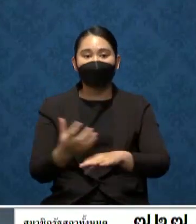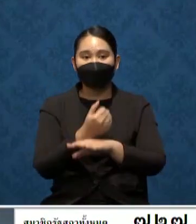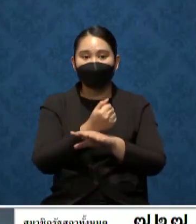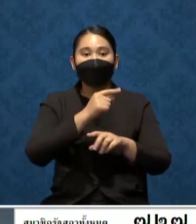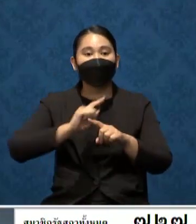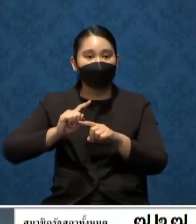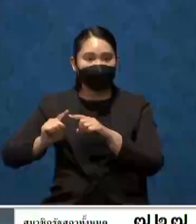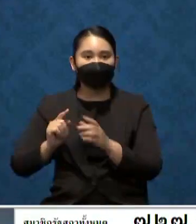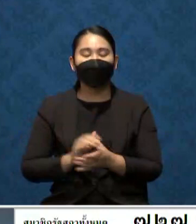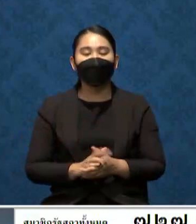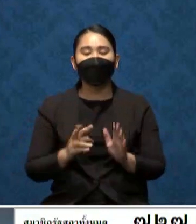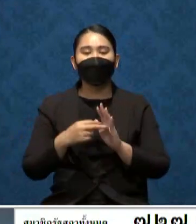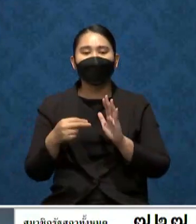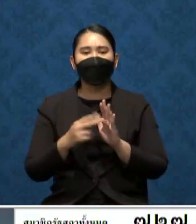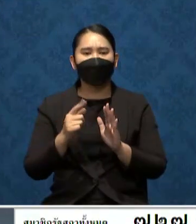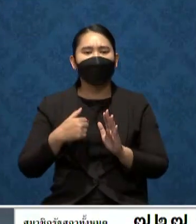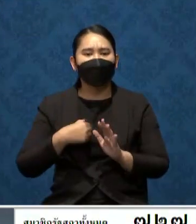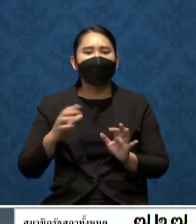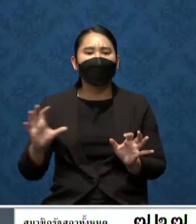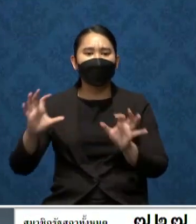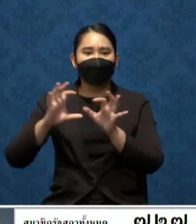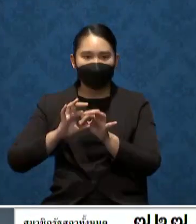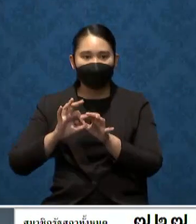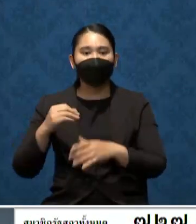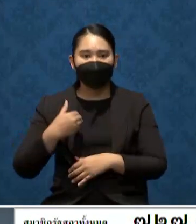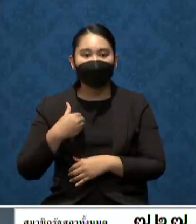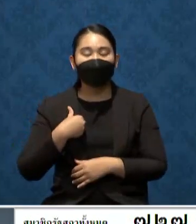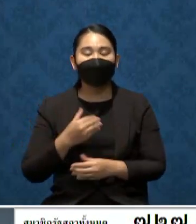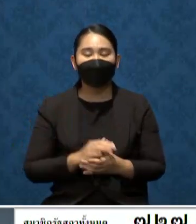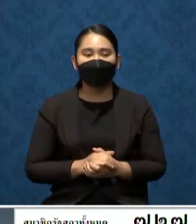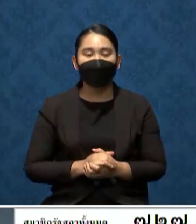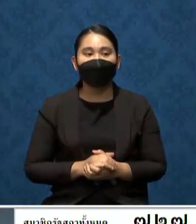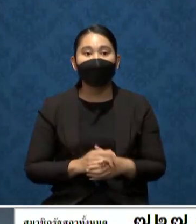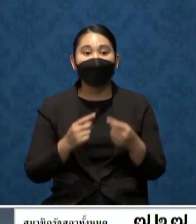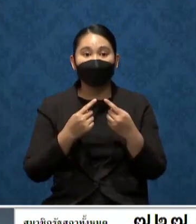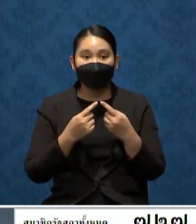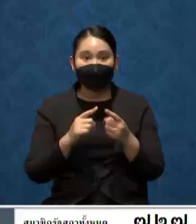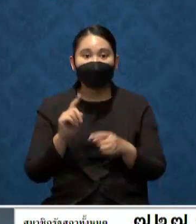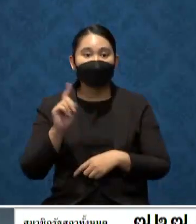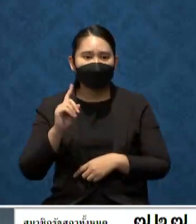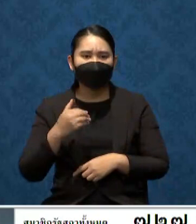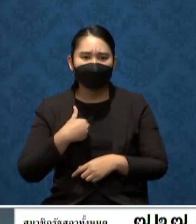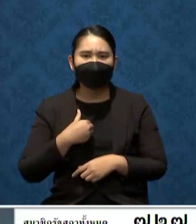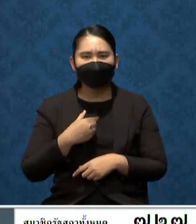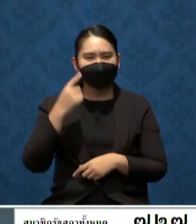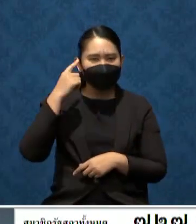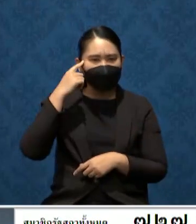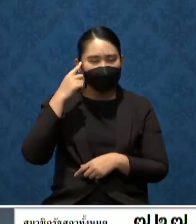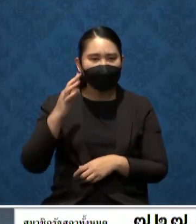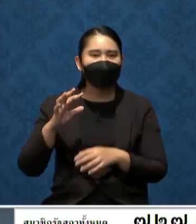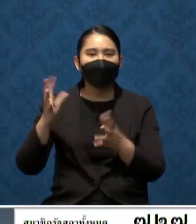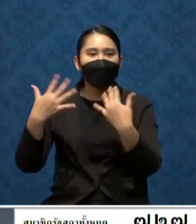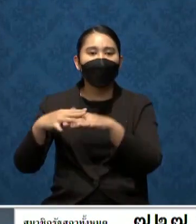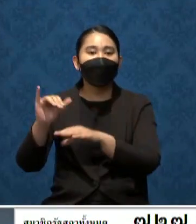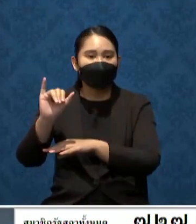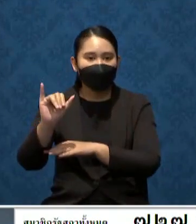ะฮะซึ่งจริงๆเราก็เป็นภาคีส่วนใหญ่นอกจากบางกรณีที่เรายังมีข้อสงวนอยู่แต่ก็ไม่ได้หมาย